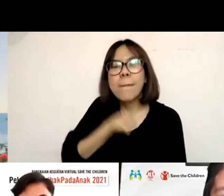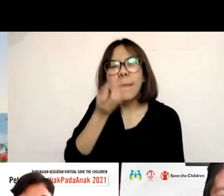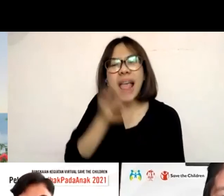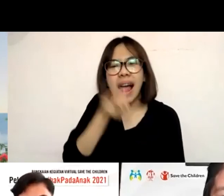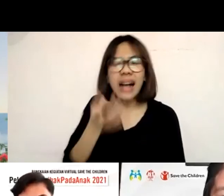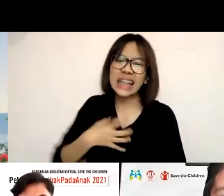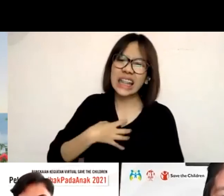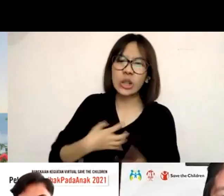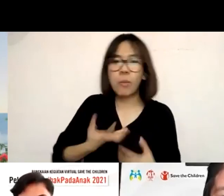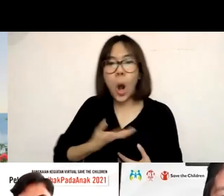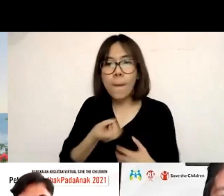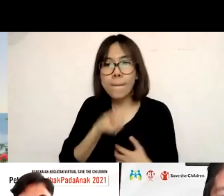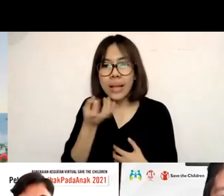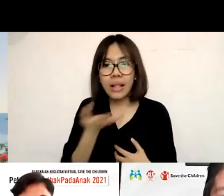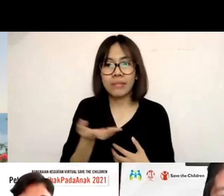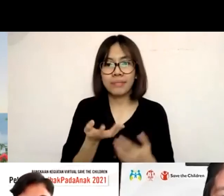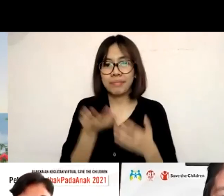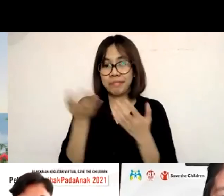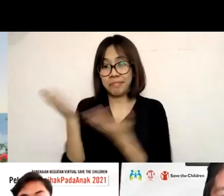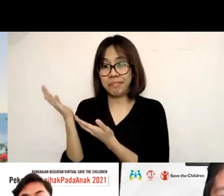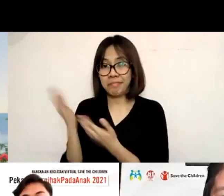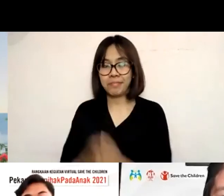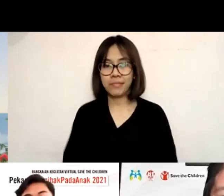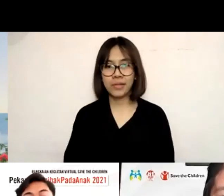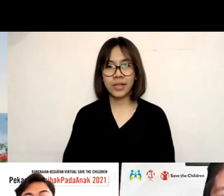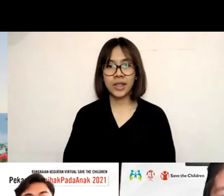kalimat katanya. Boleh sedikit, silakan Aji.